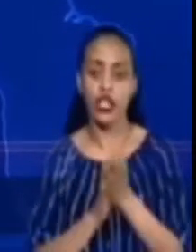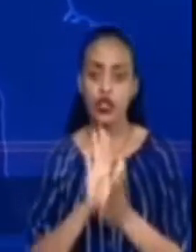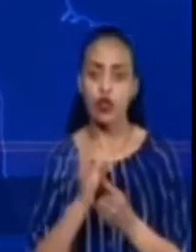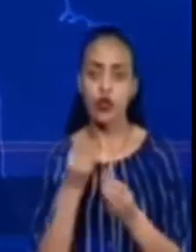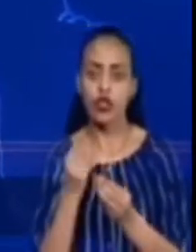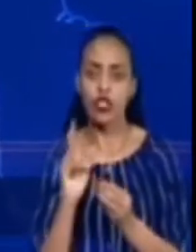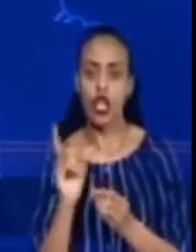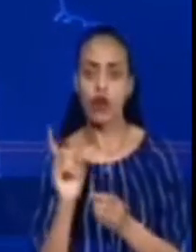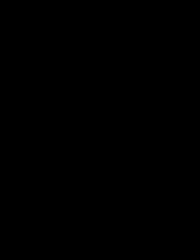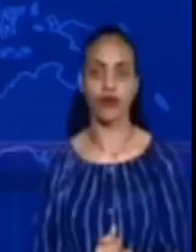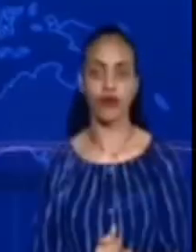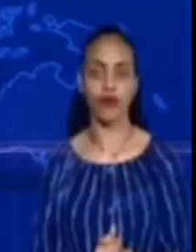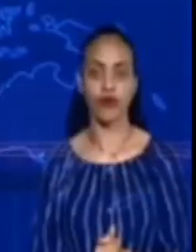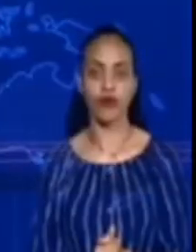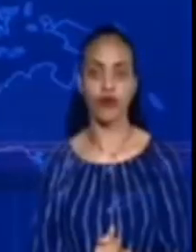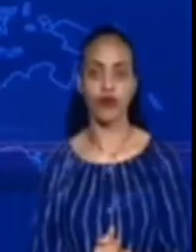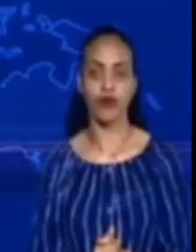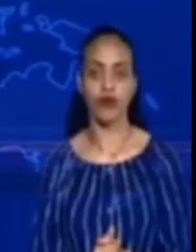አይመኒ